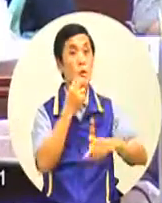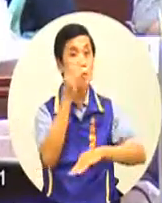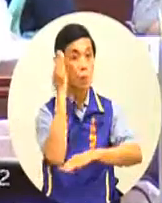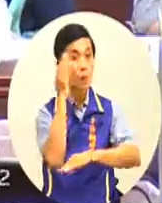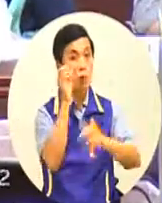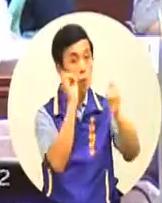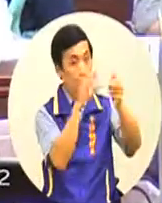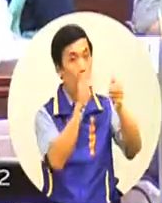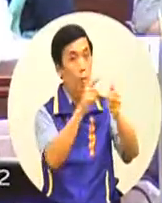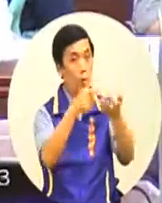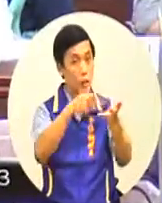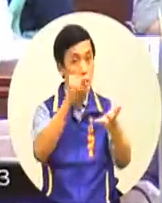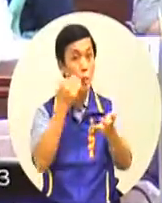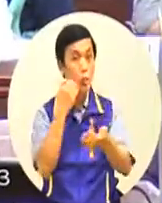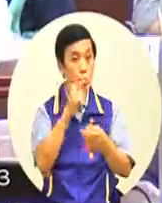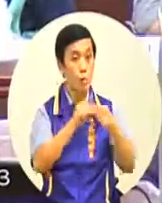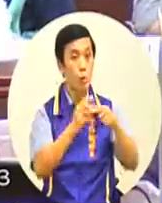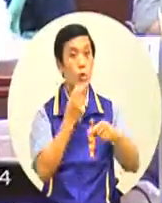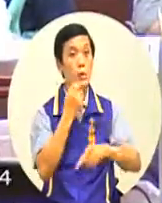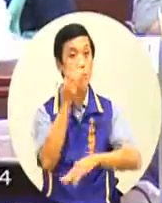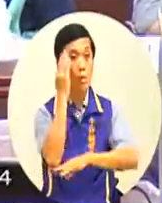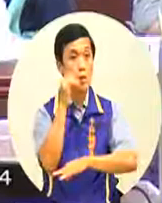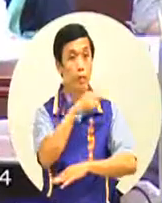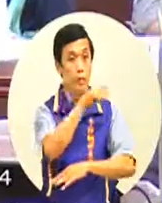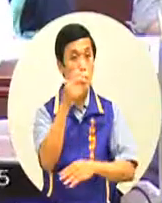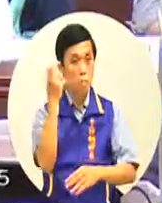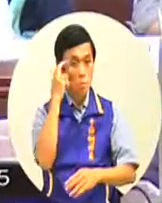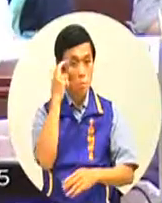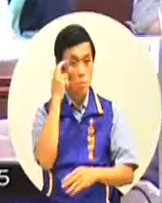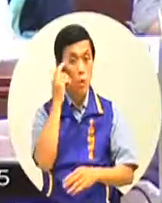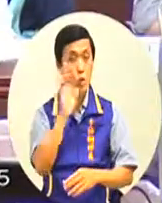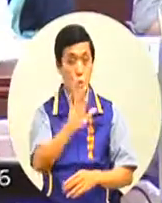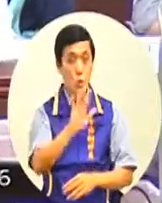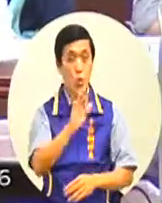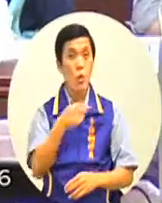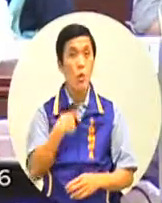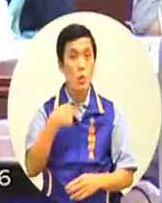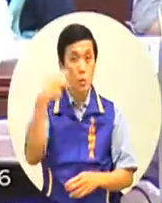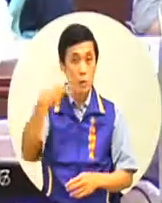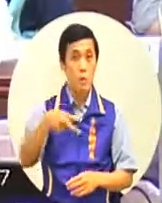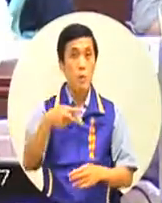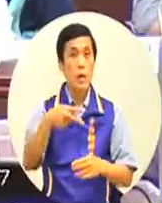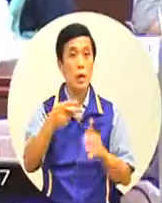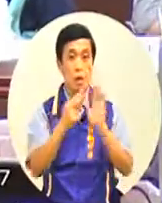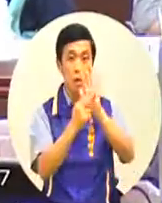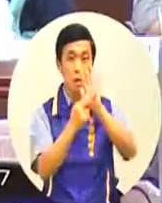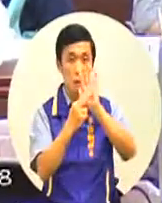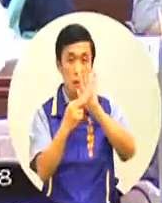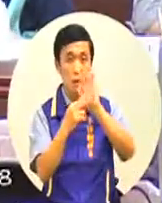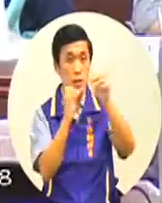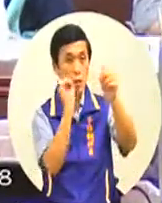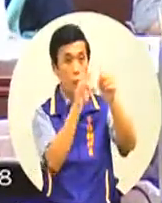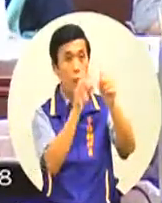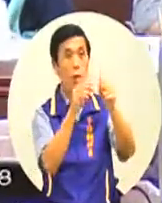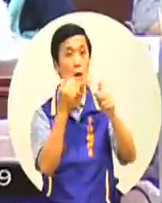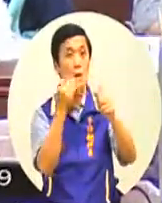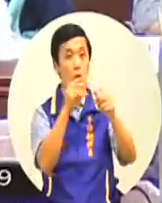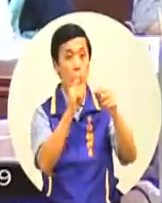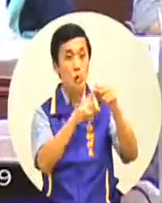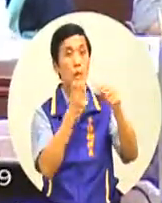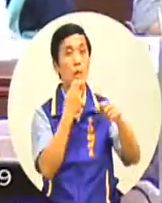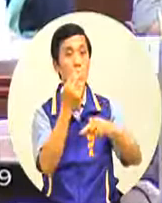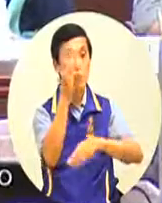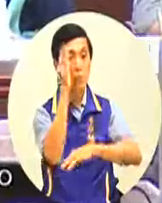果中央觉得这个部分他有他的坚持，然后我们也在陈述中央的相关的说明，再送过去给议员